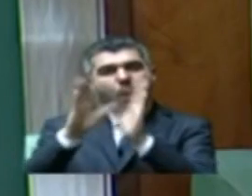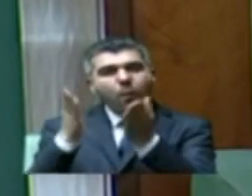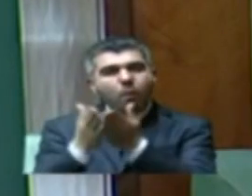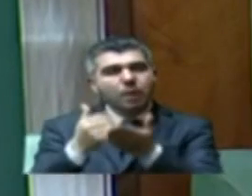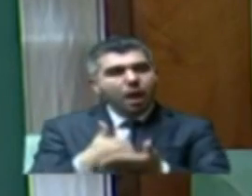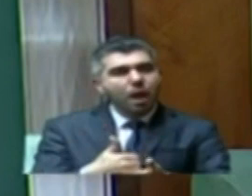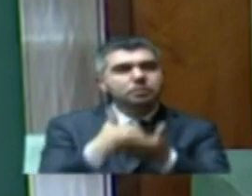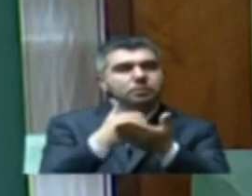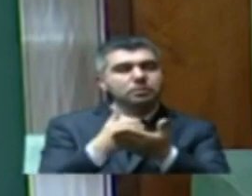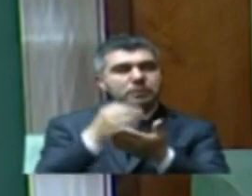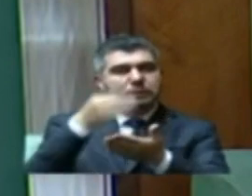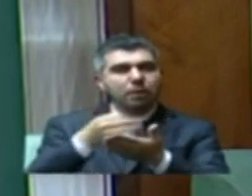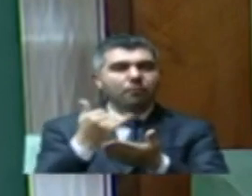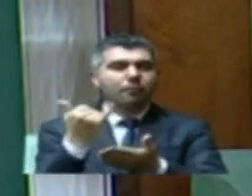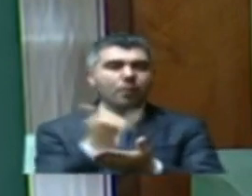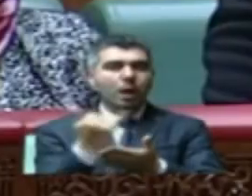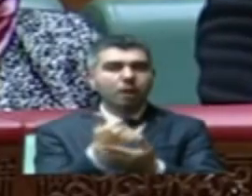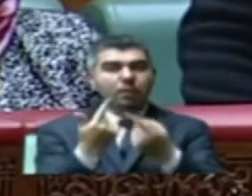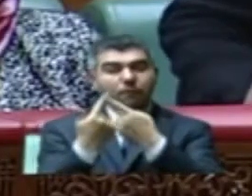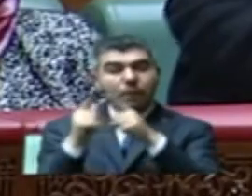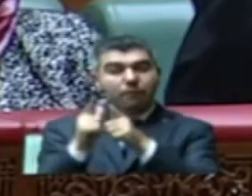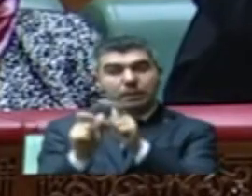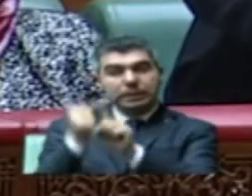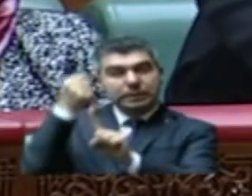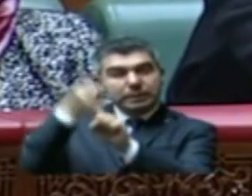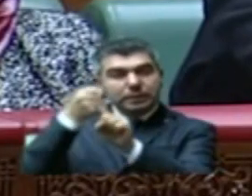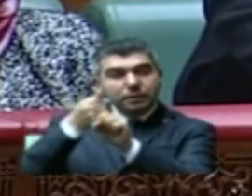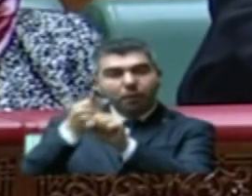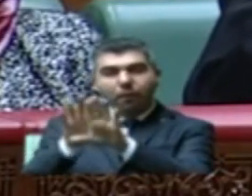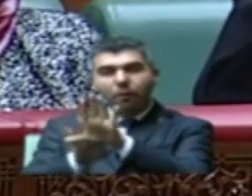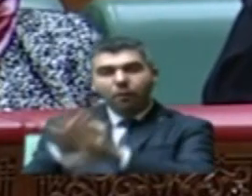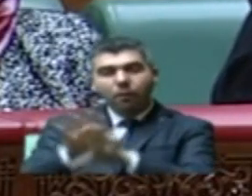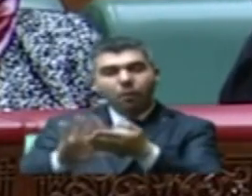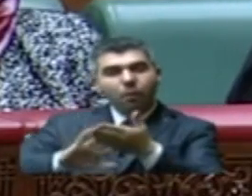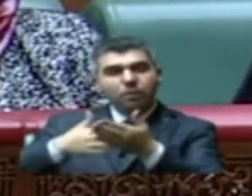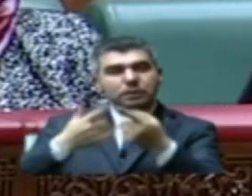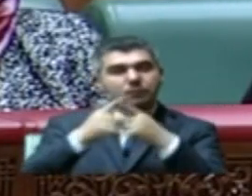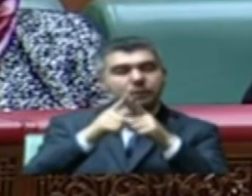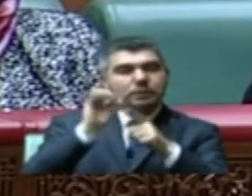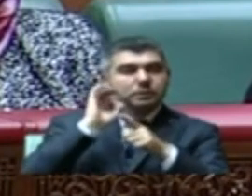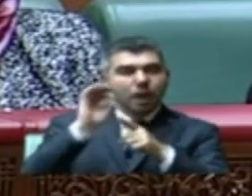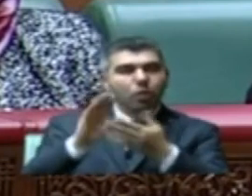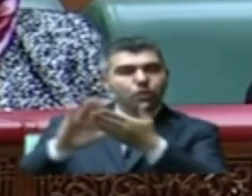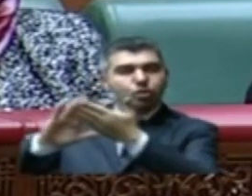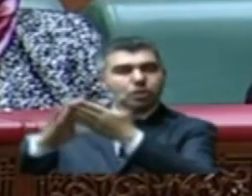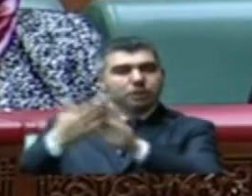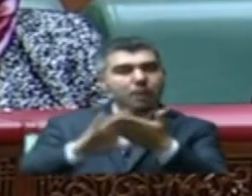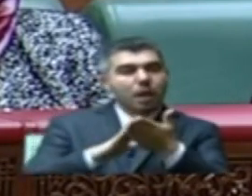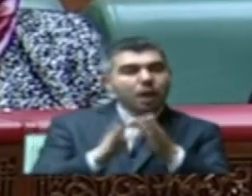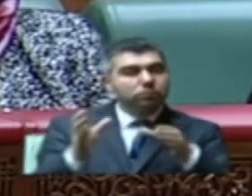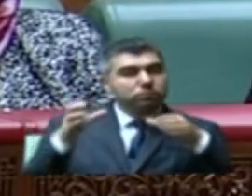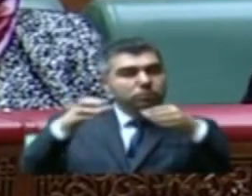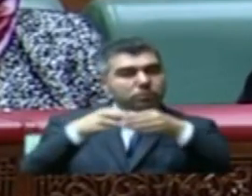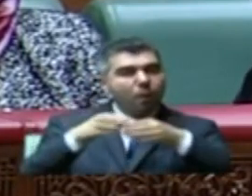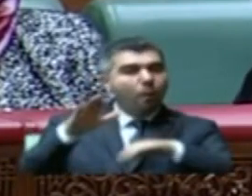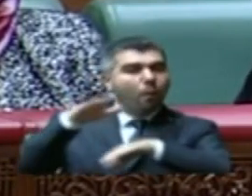قضية مجتمعية تتداخل فيها الجهود على كل المستويات المؤسساتية والجمعيات المهتمة، كل